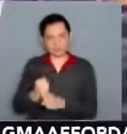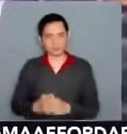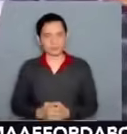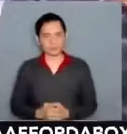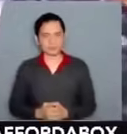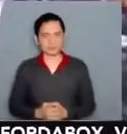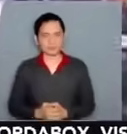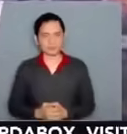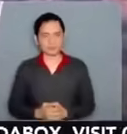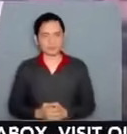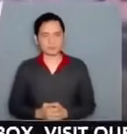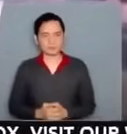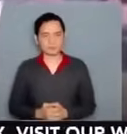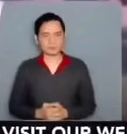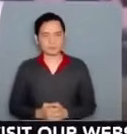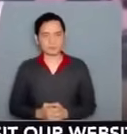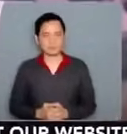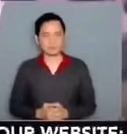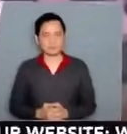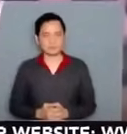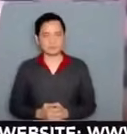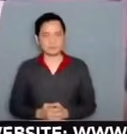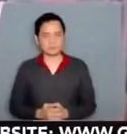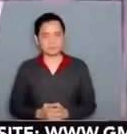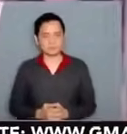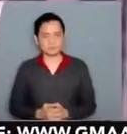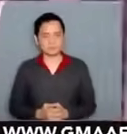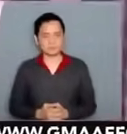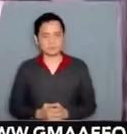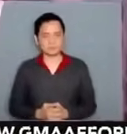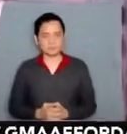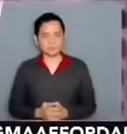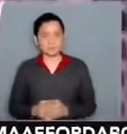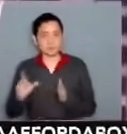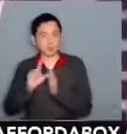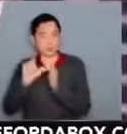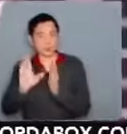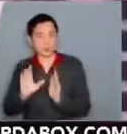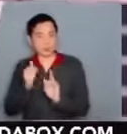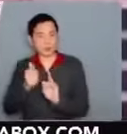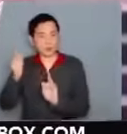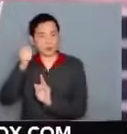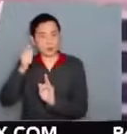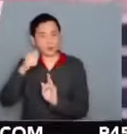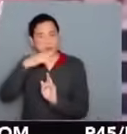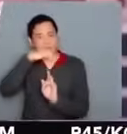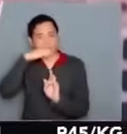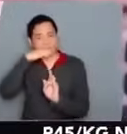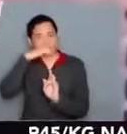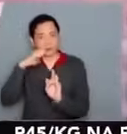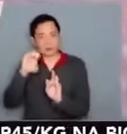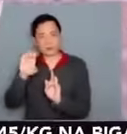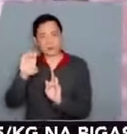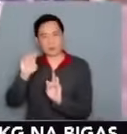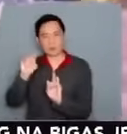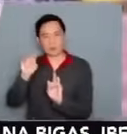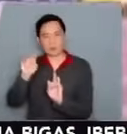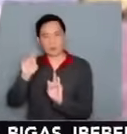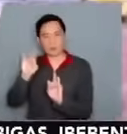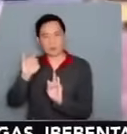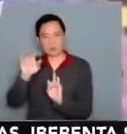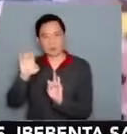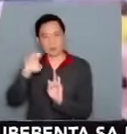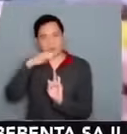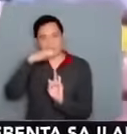tinawag na ill advised ni Chief presidential legal council Juan Ponce Enrile ang Executive Order ni dating Pangulong Rodrigo Duterte